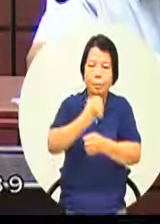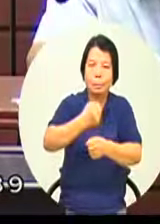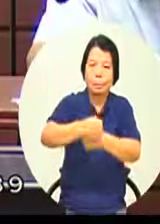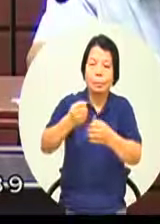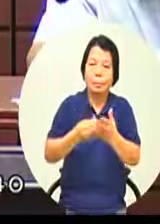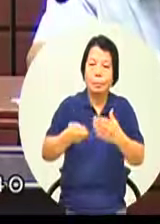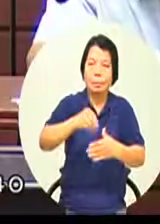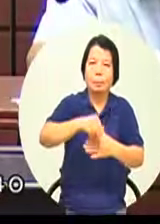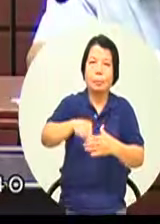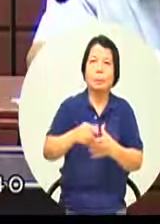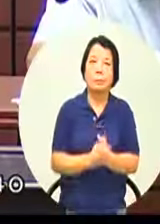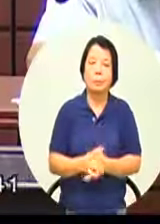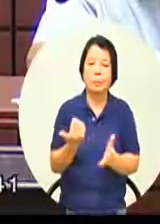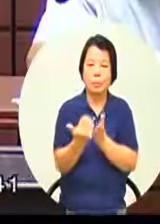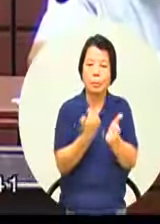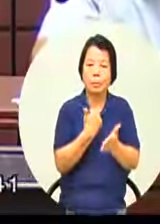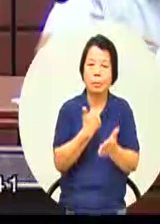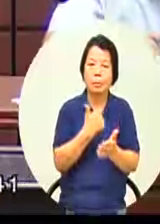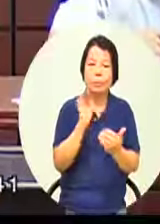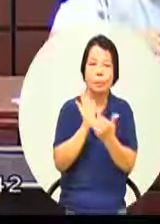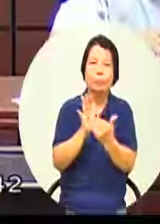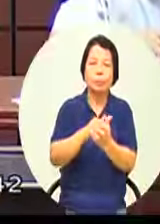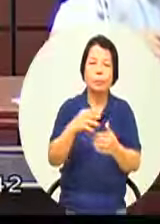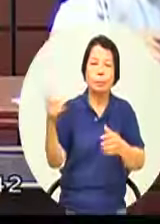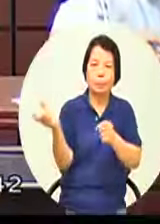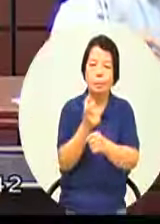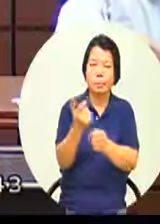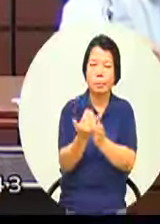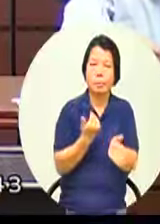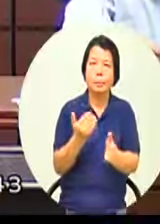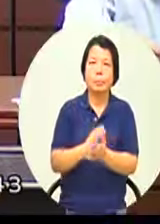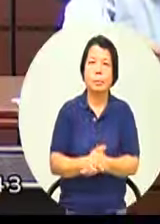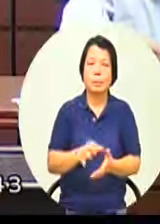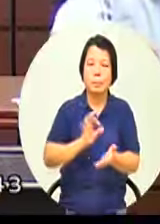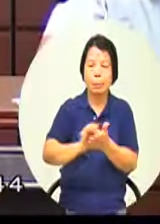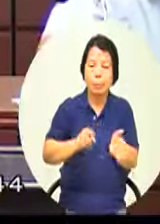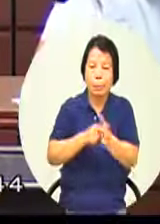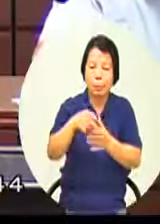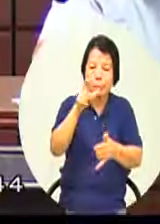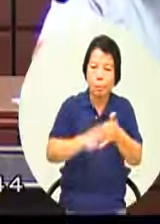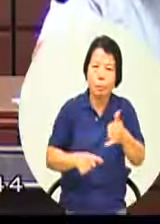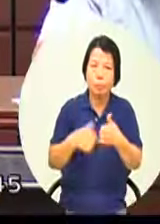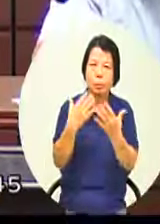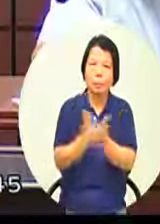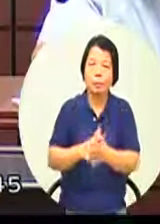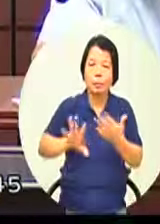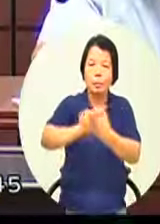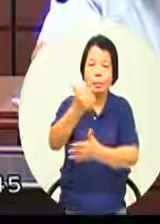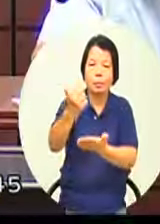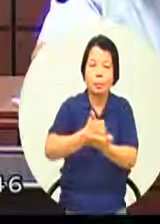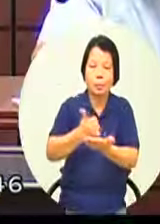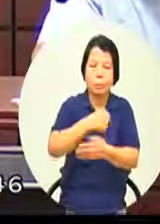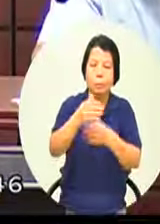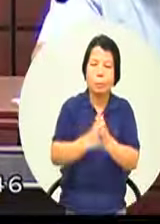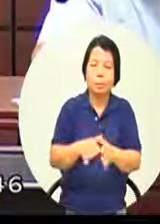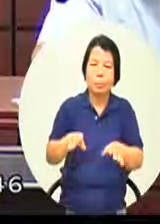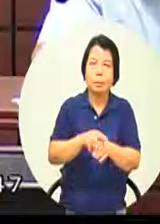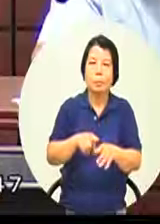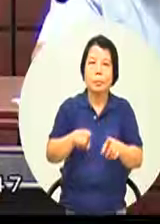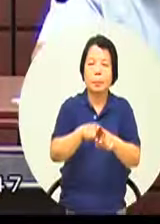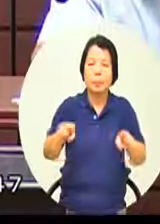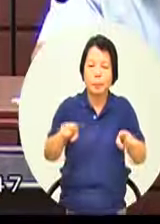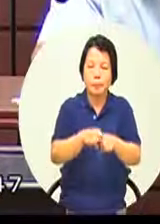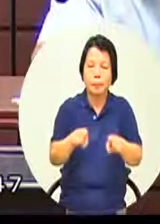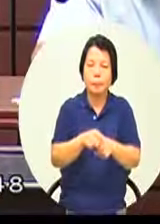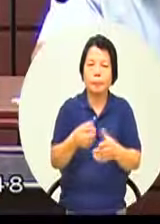在预防台风来以前如何说用专案进口书来评议这个稳定价钱的提升。